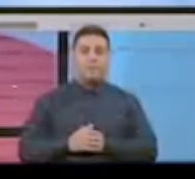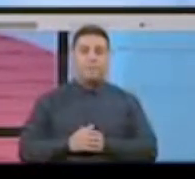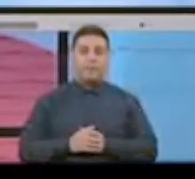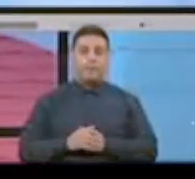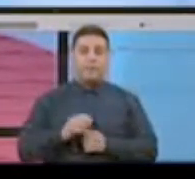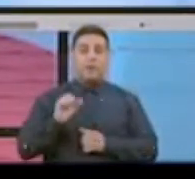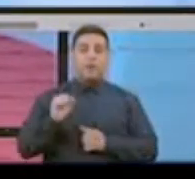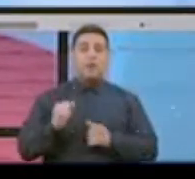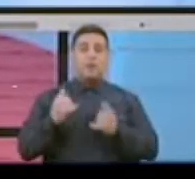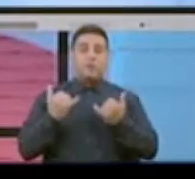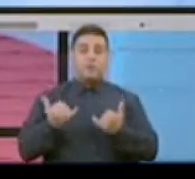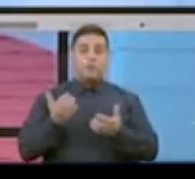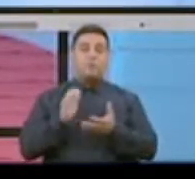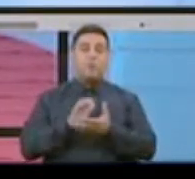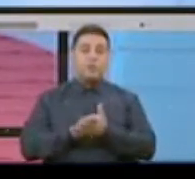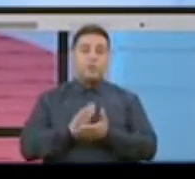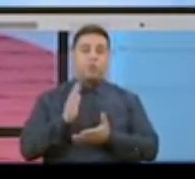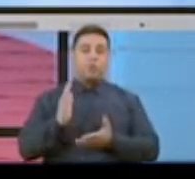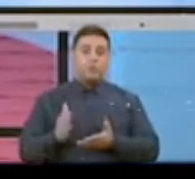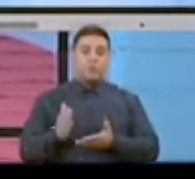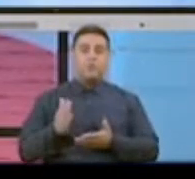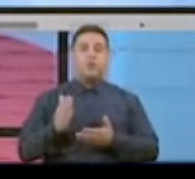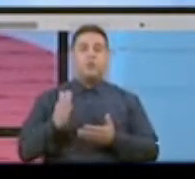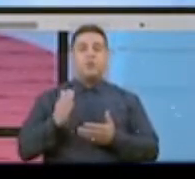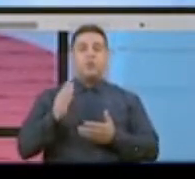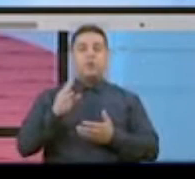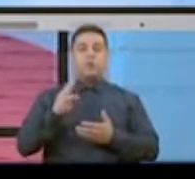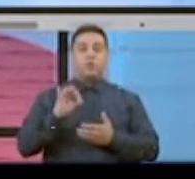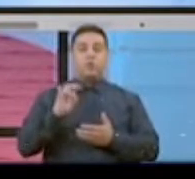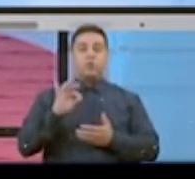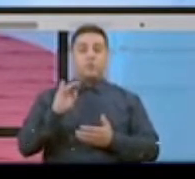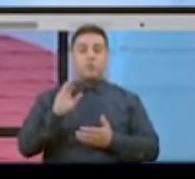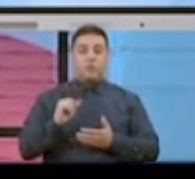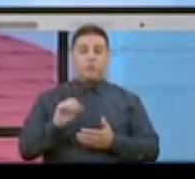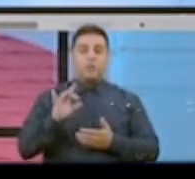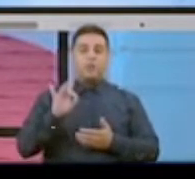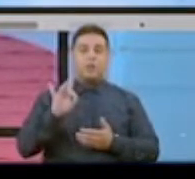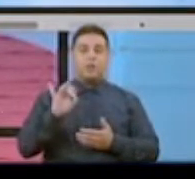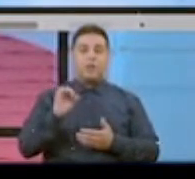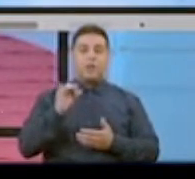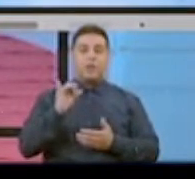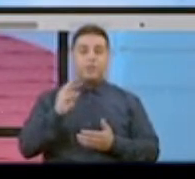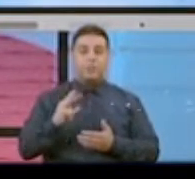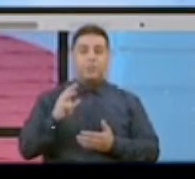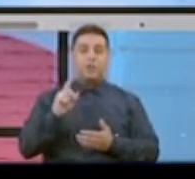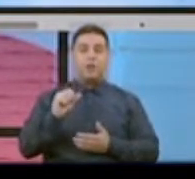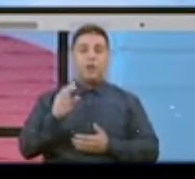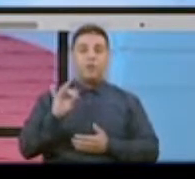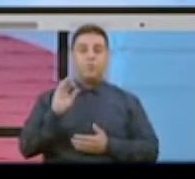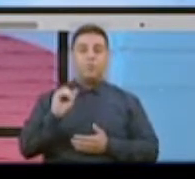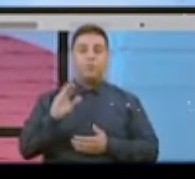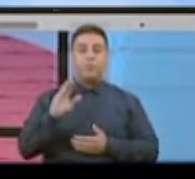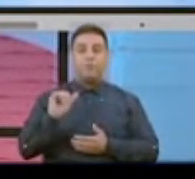Ну а сейчас давайте познакомимся с творчеством Раима Фархади. Раим Хакимович Фархади – это